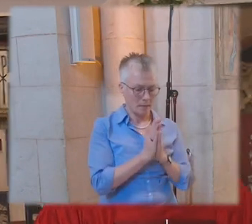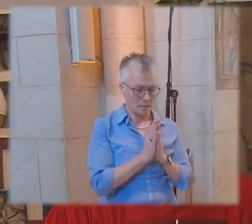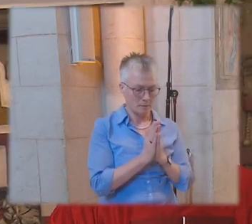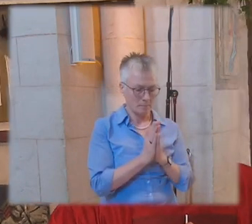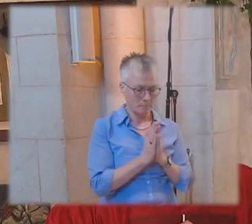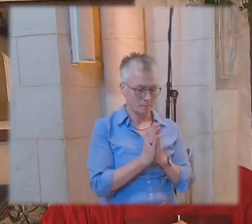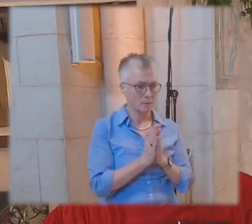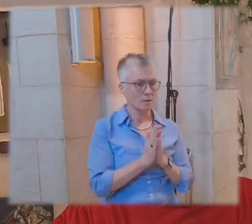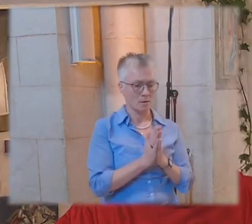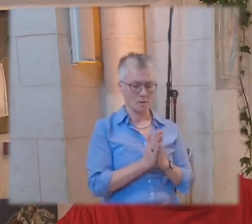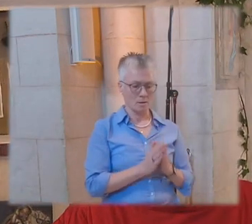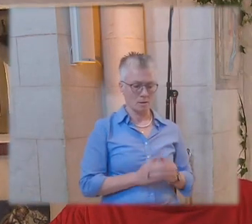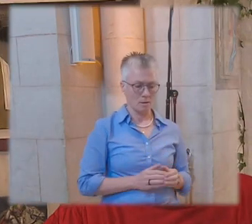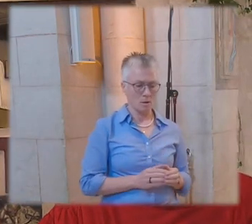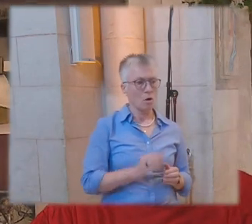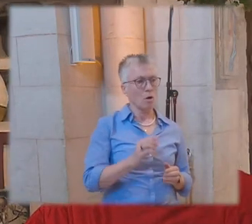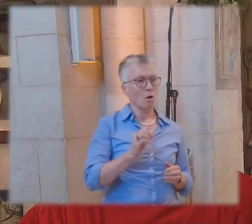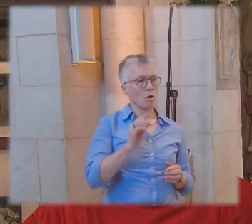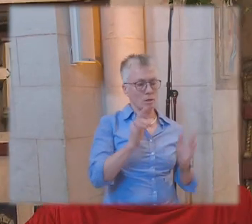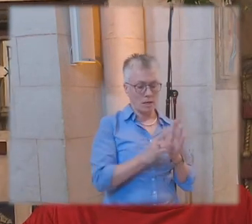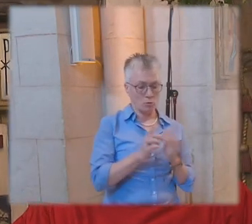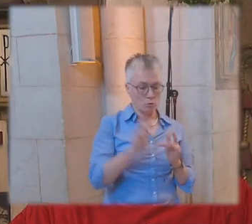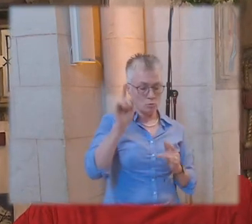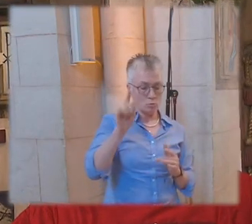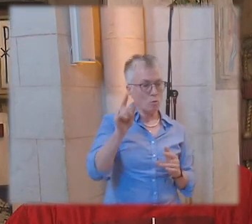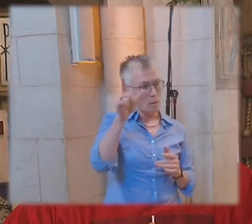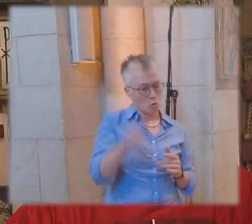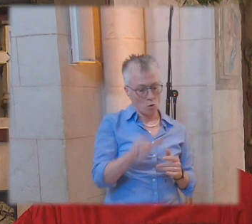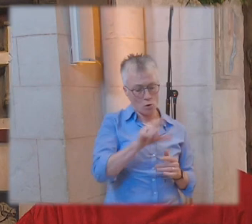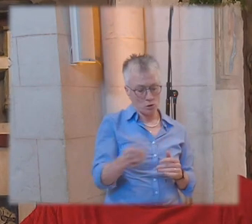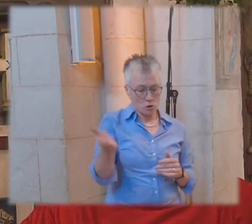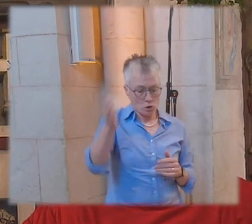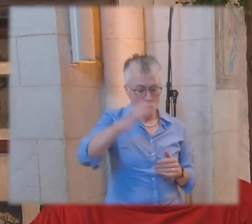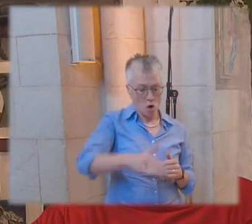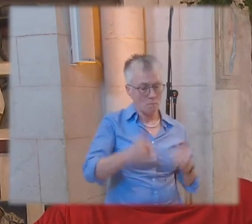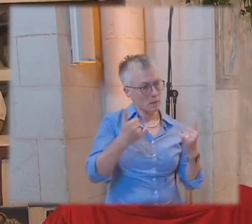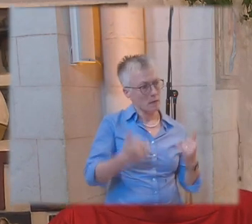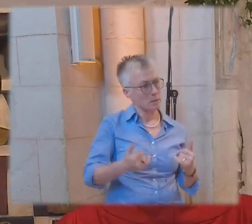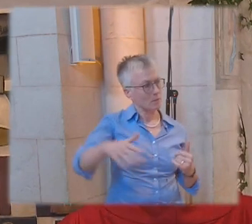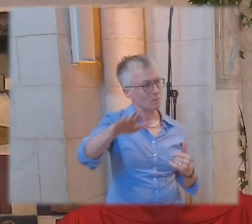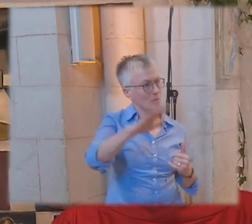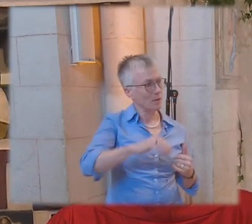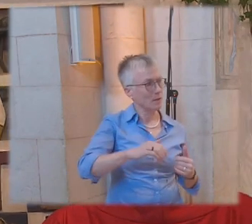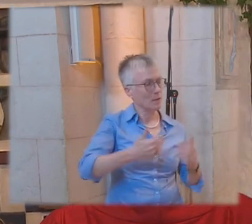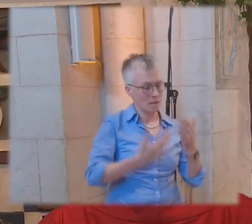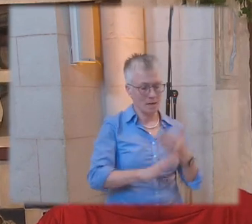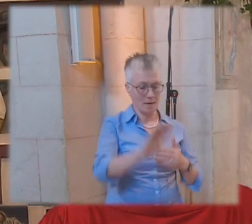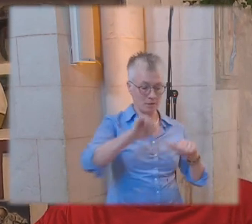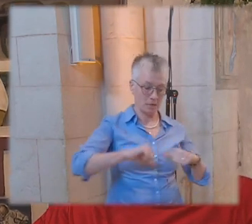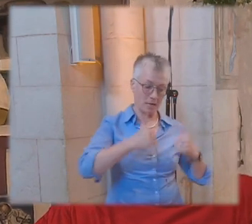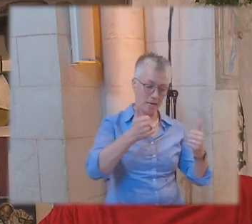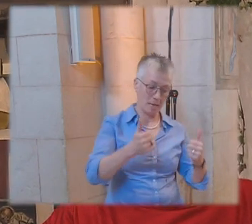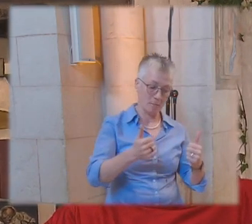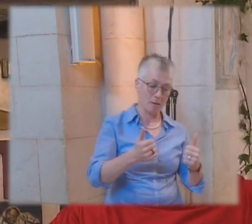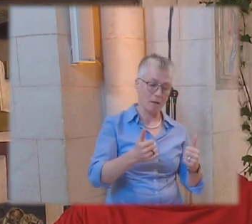Holz des Kreuzes der Welt das ewige Leben erworben. Führe uns durch diese Feier, in der wir